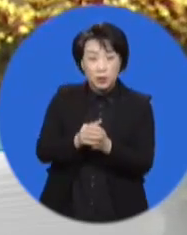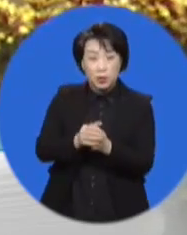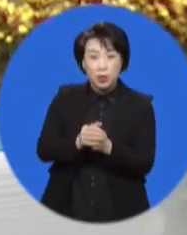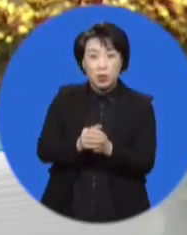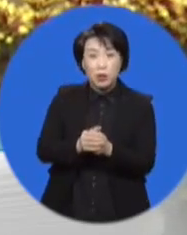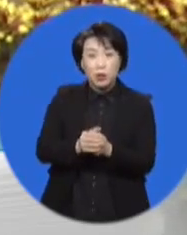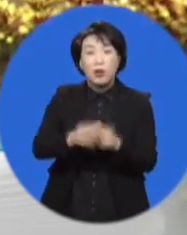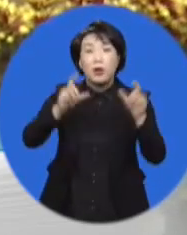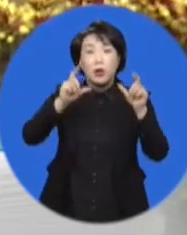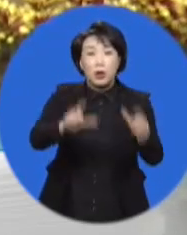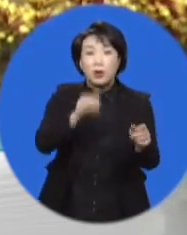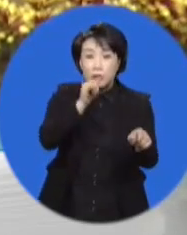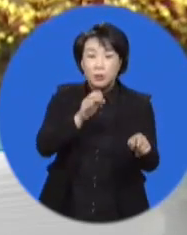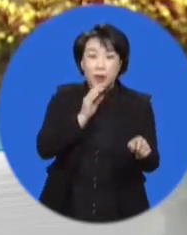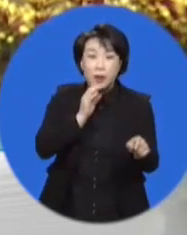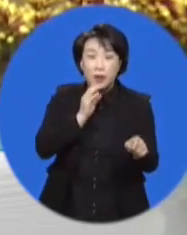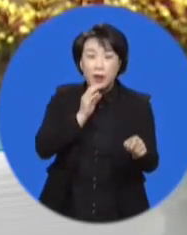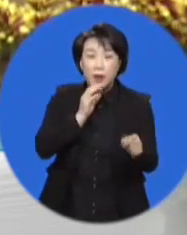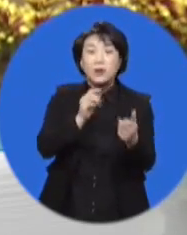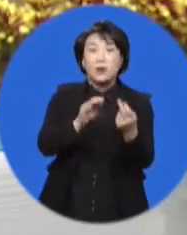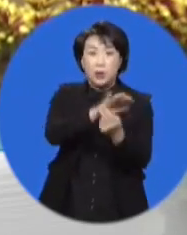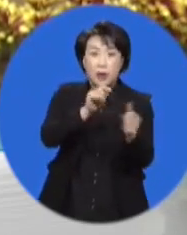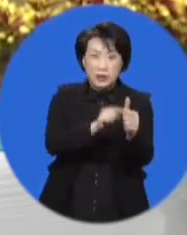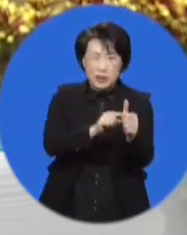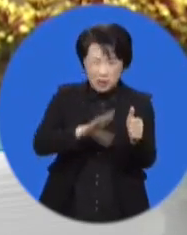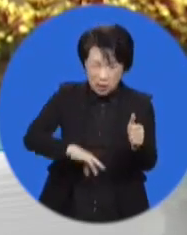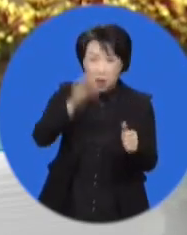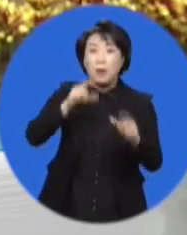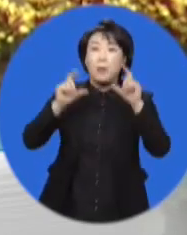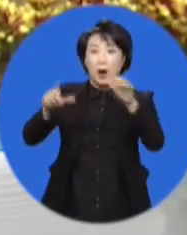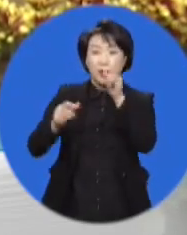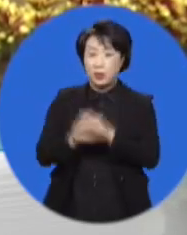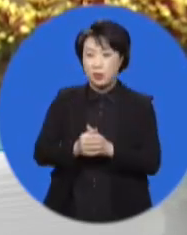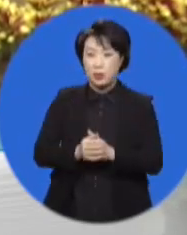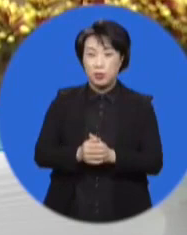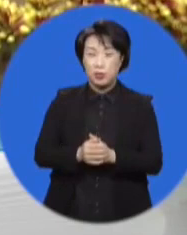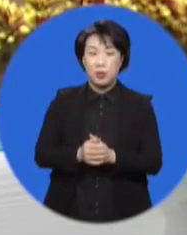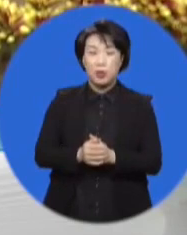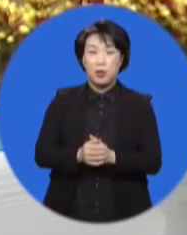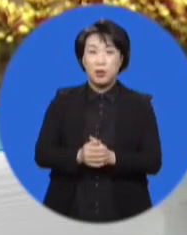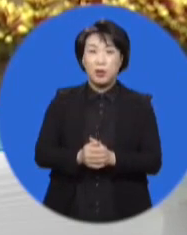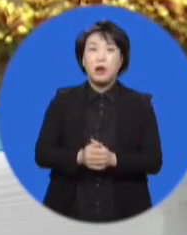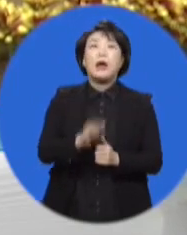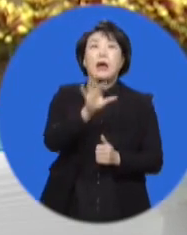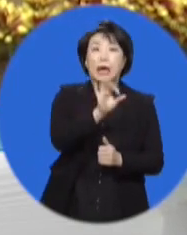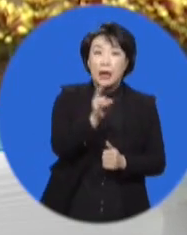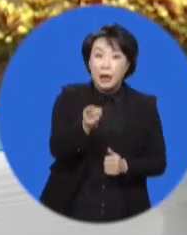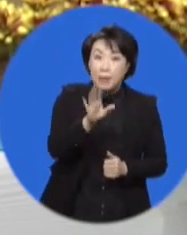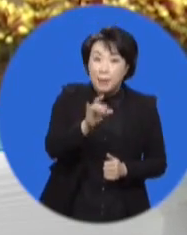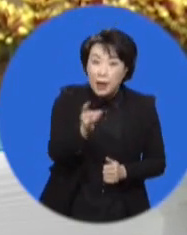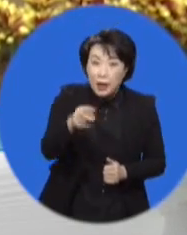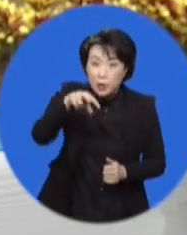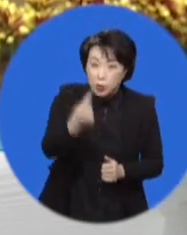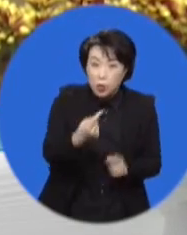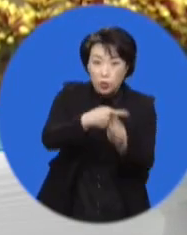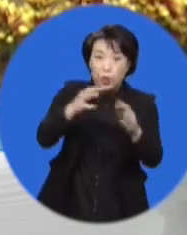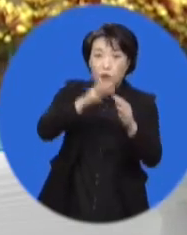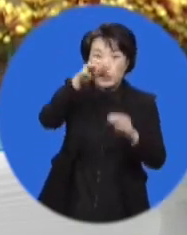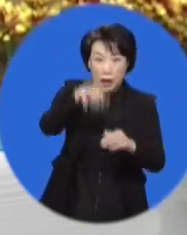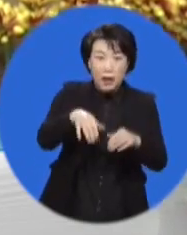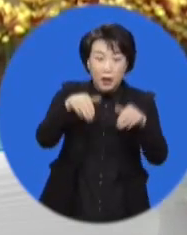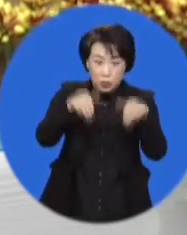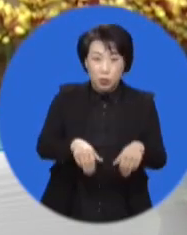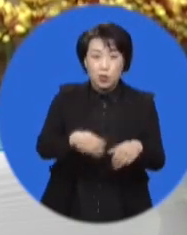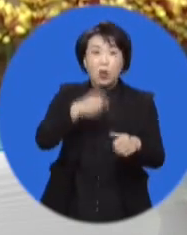제일 첫 번째 한줄이가 뭐예요? 예배소 교회의 사자에게 명령하고 말씀하시기를,